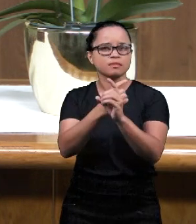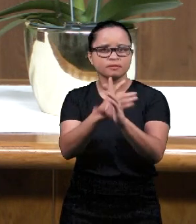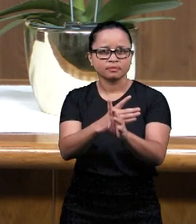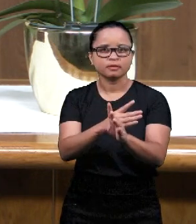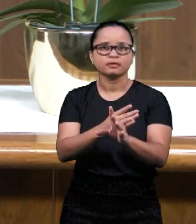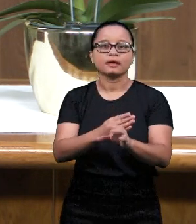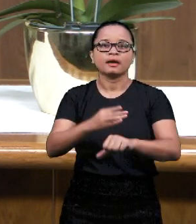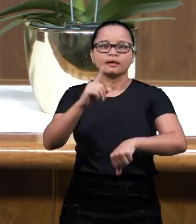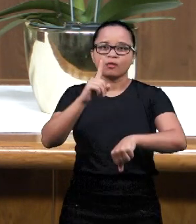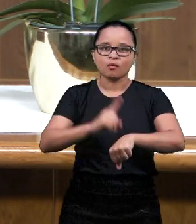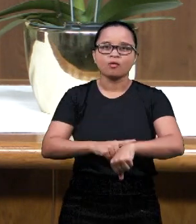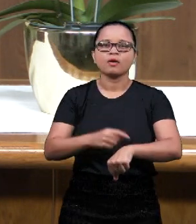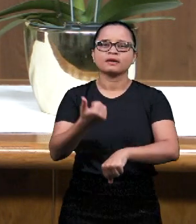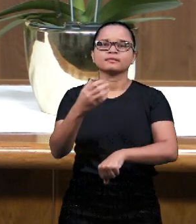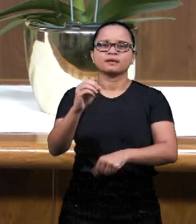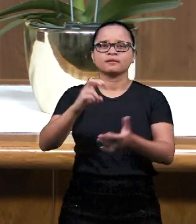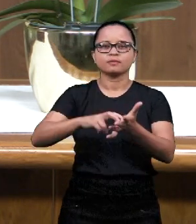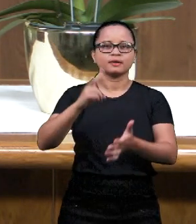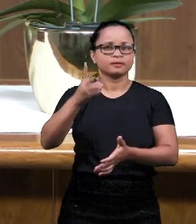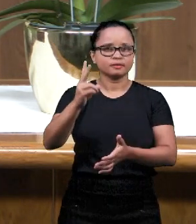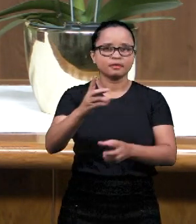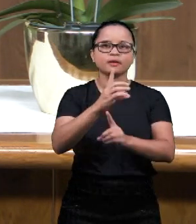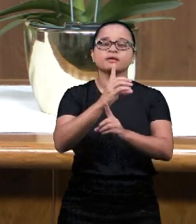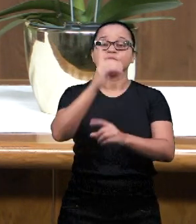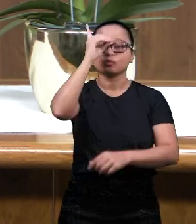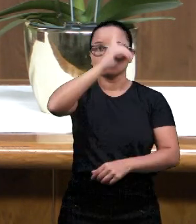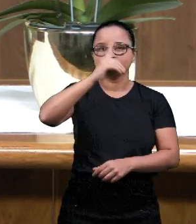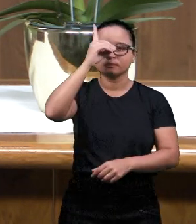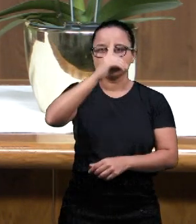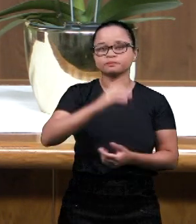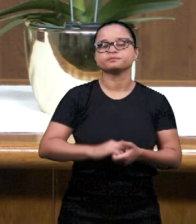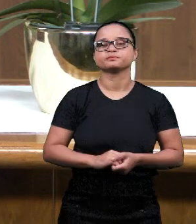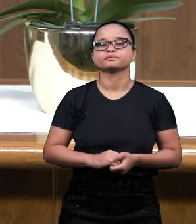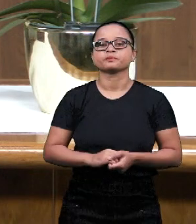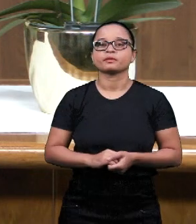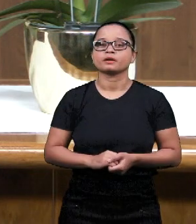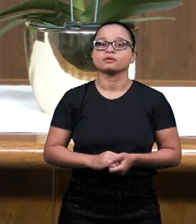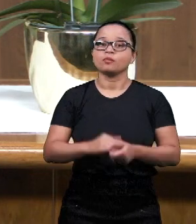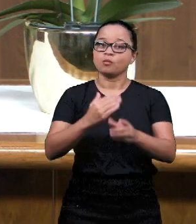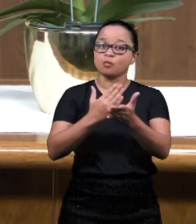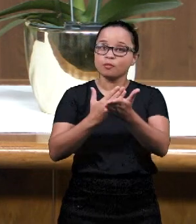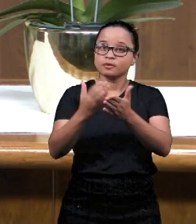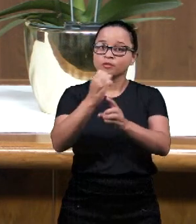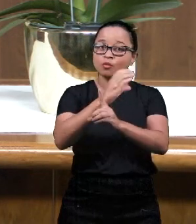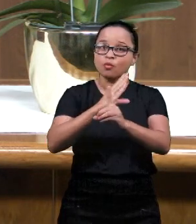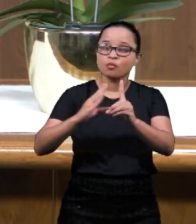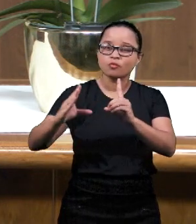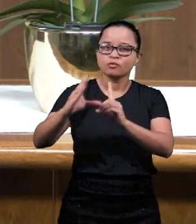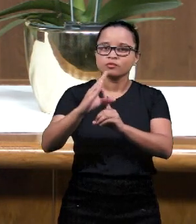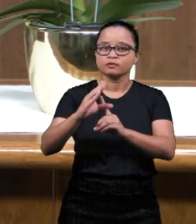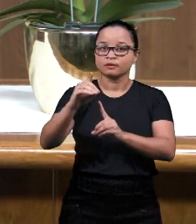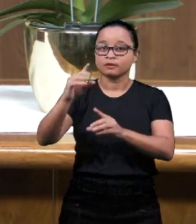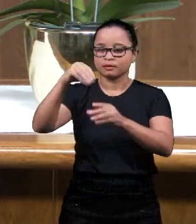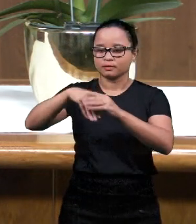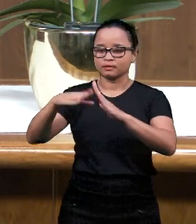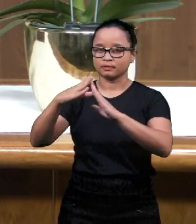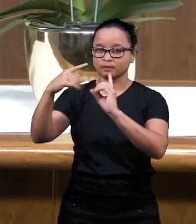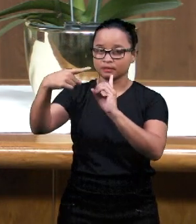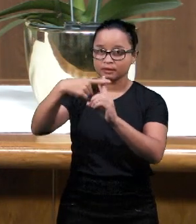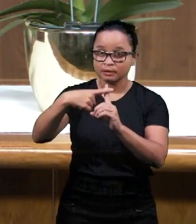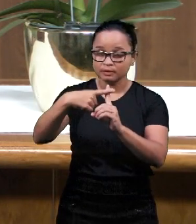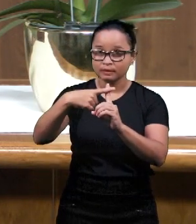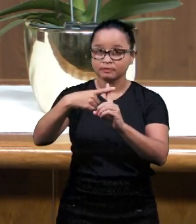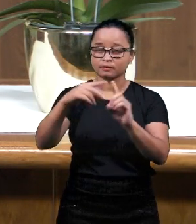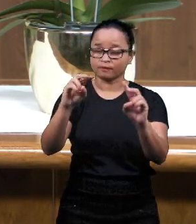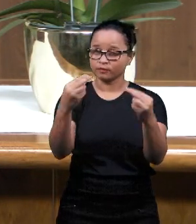cette heure-ci. Nous allons commencer le culte. Nous avons un groupe de frères et sœurs qui assistent à ce culte dans leurs églises, participent de